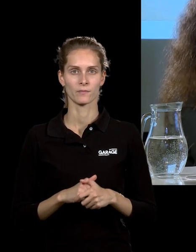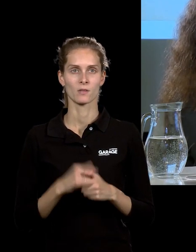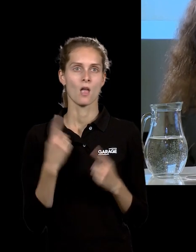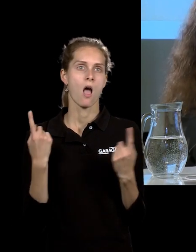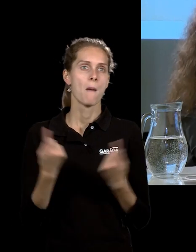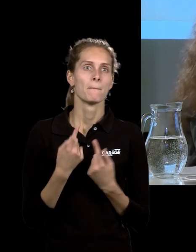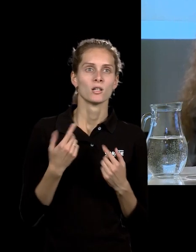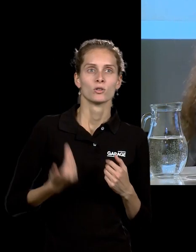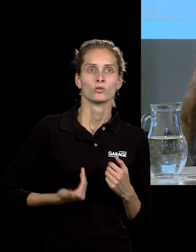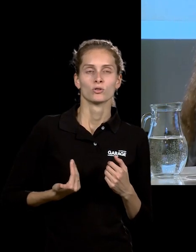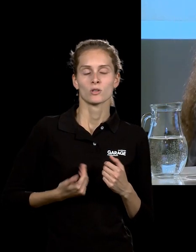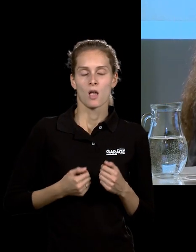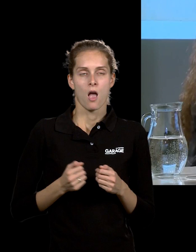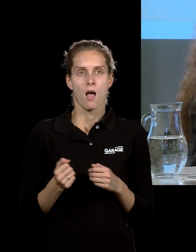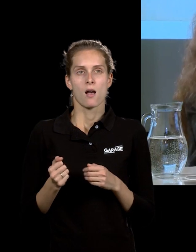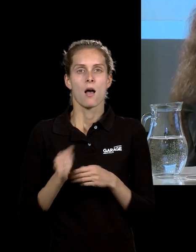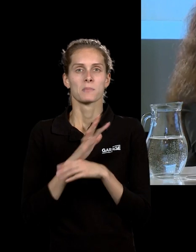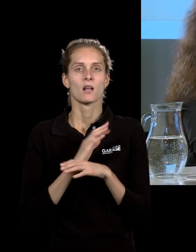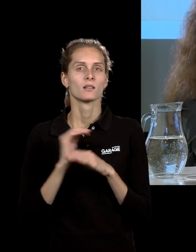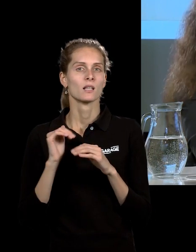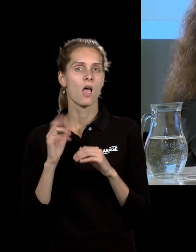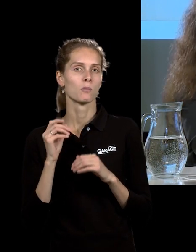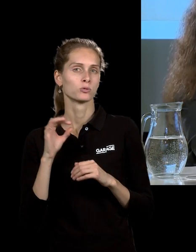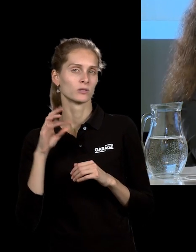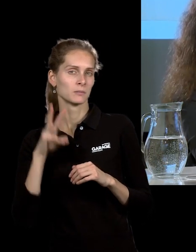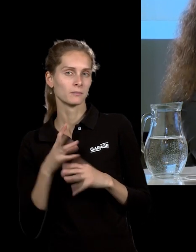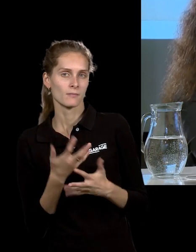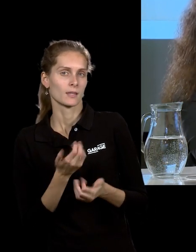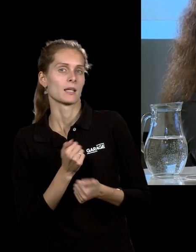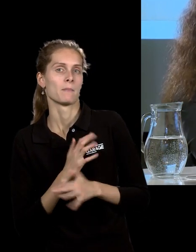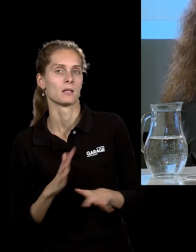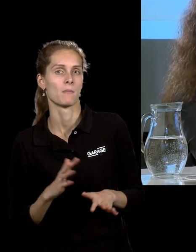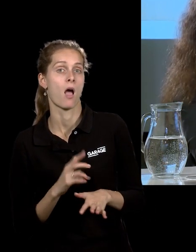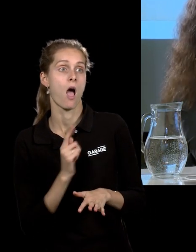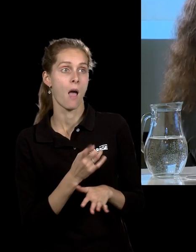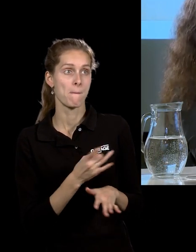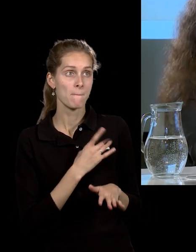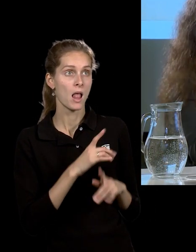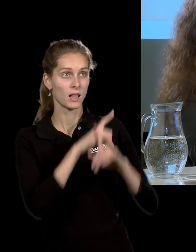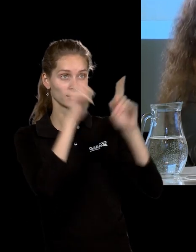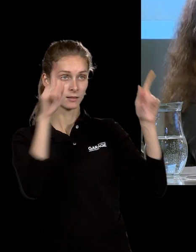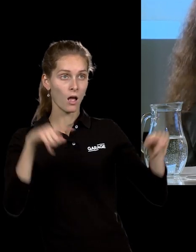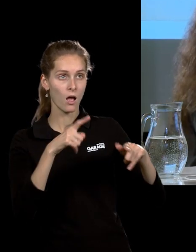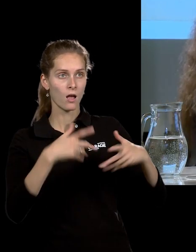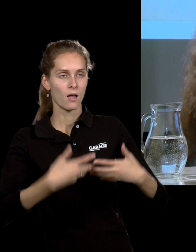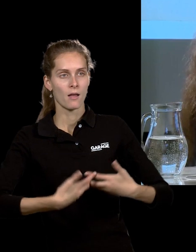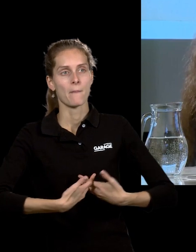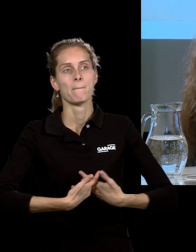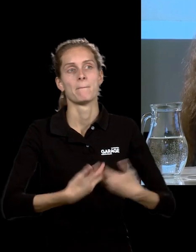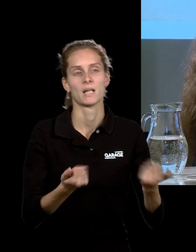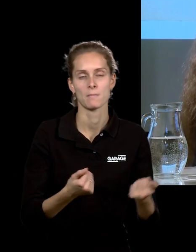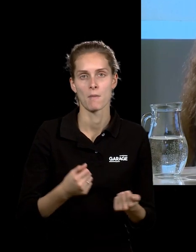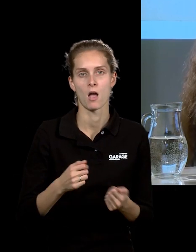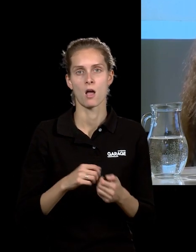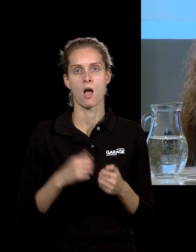герметичный, замкнутый на себя абстрактный экспрессионизм. Соответственно, вот первое, что приняла эта белизна, это жест проехавшего автомобиля,